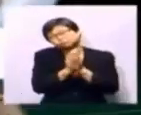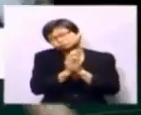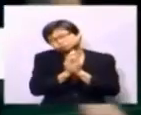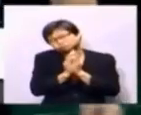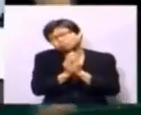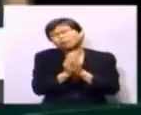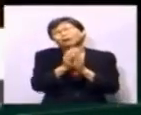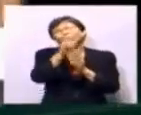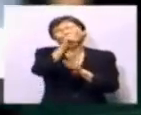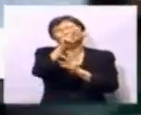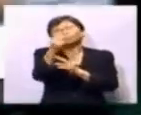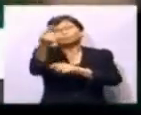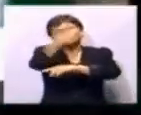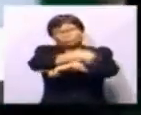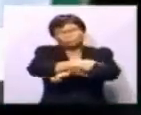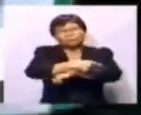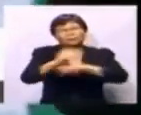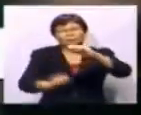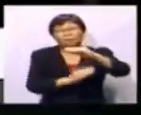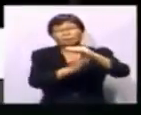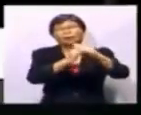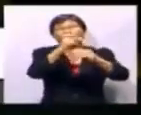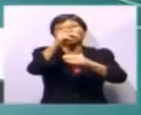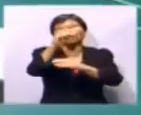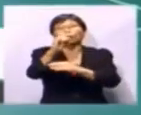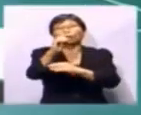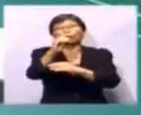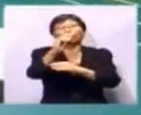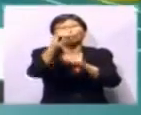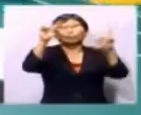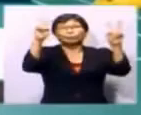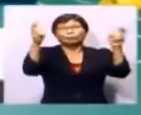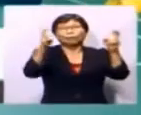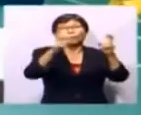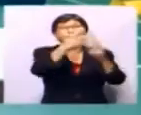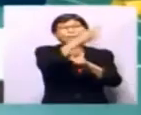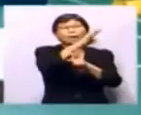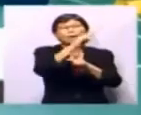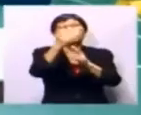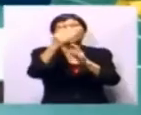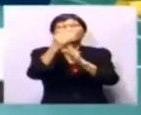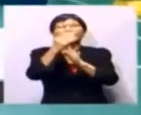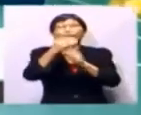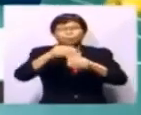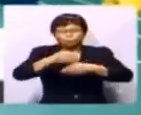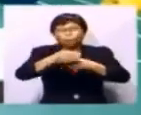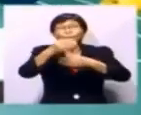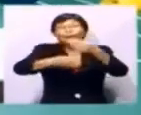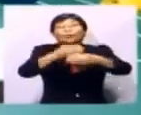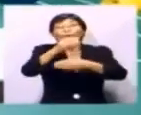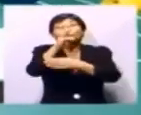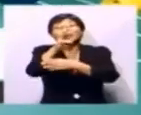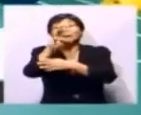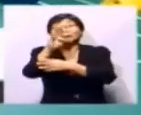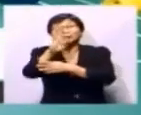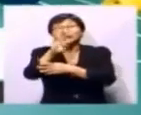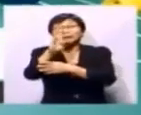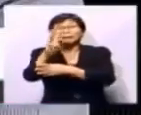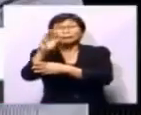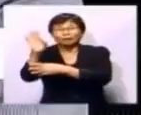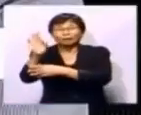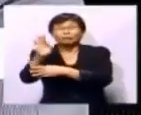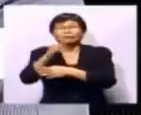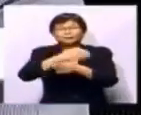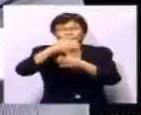dalam tempoh 21 hari di bawah klausa 14 prosedur kehakiman BWF selepas tarikh keputusan